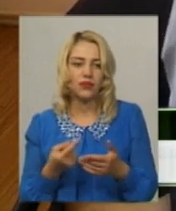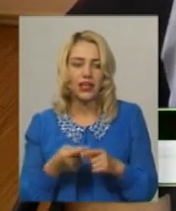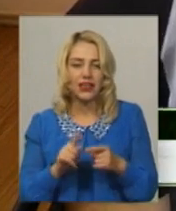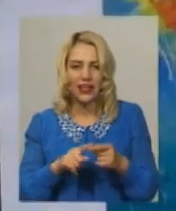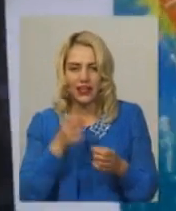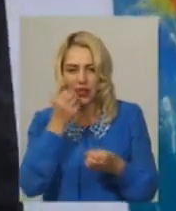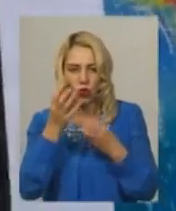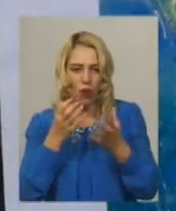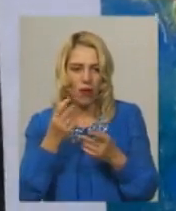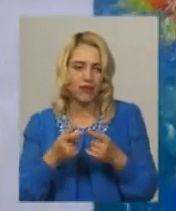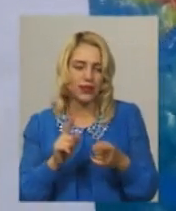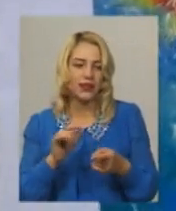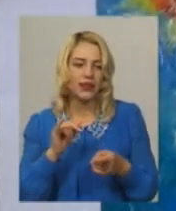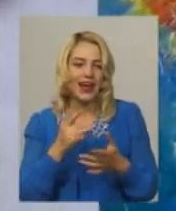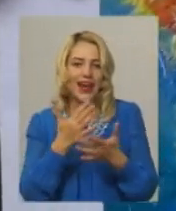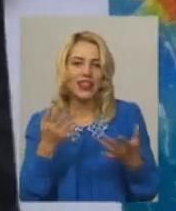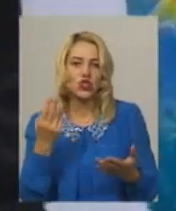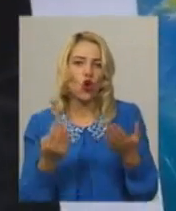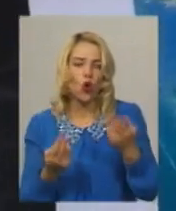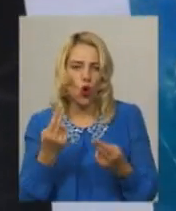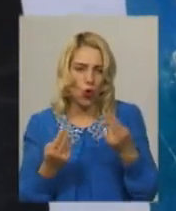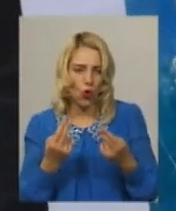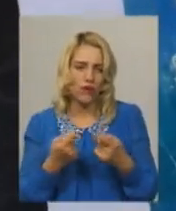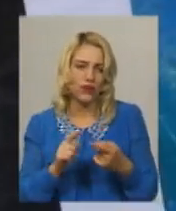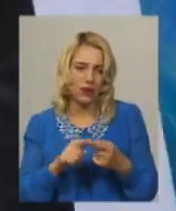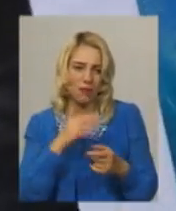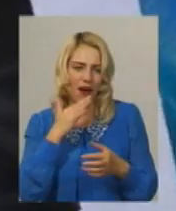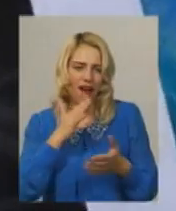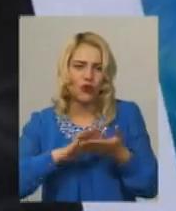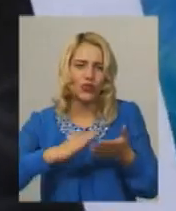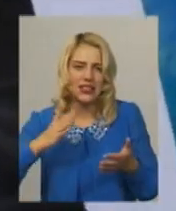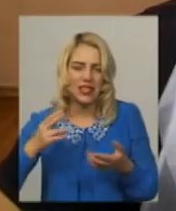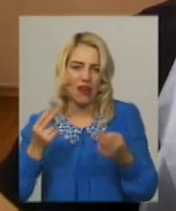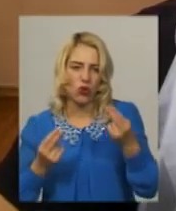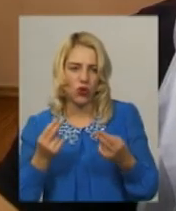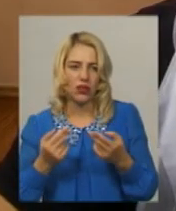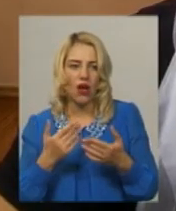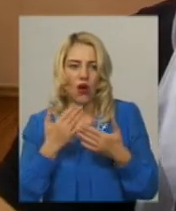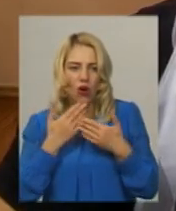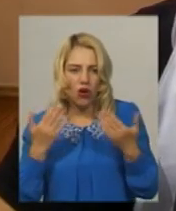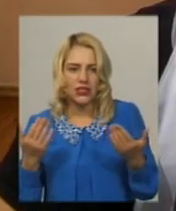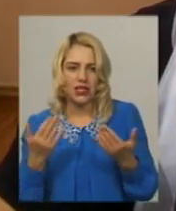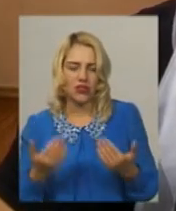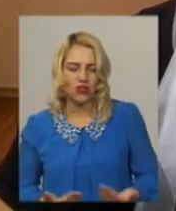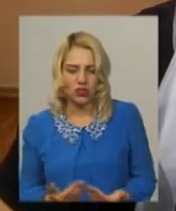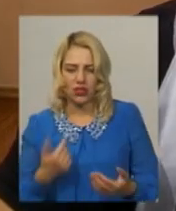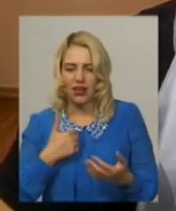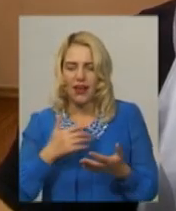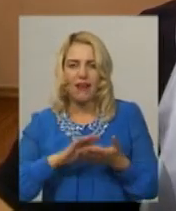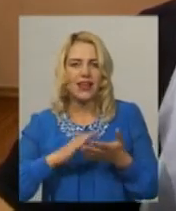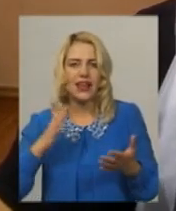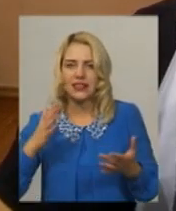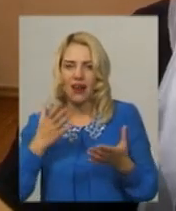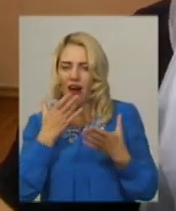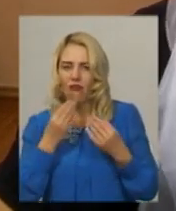кульбабки різнокольорові, якби. Тут багато яскравих кольорів. В останні мої роки було мало чого яскравого. Якби